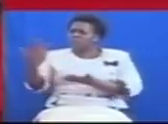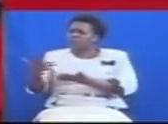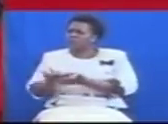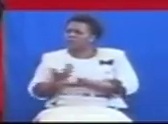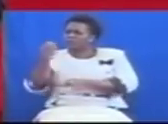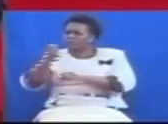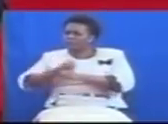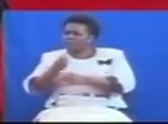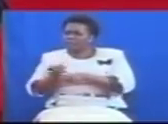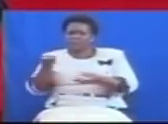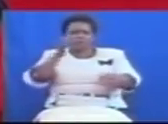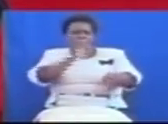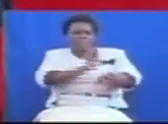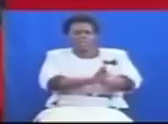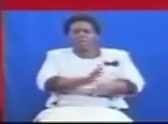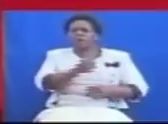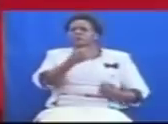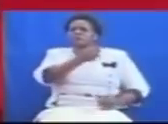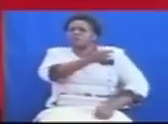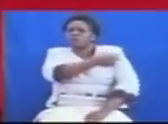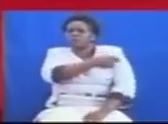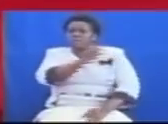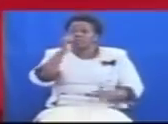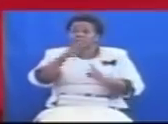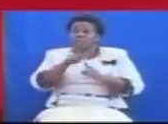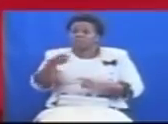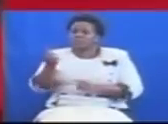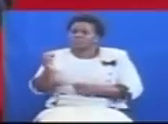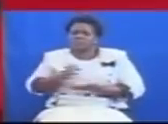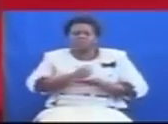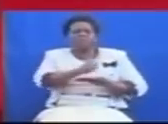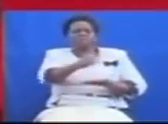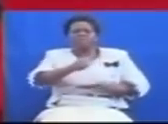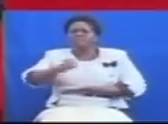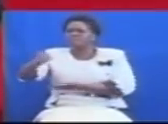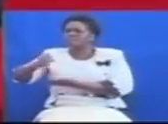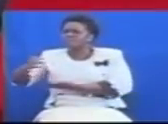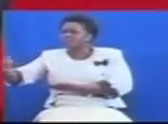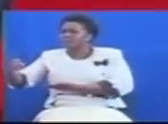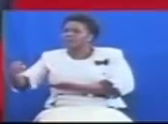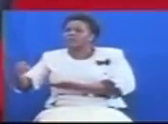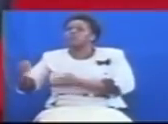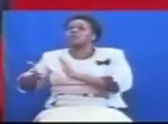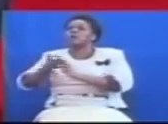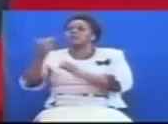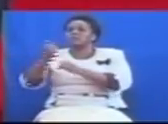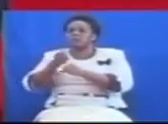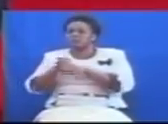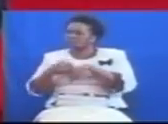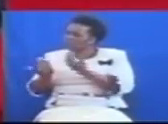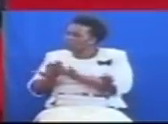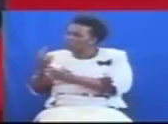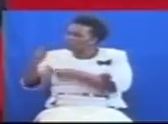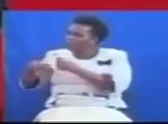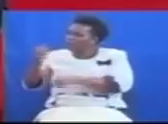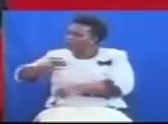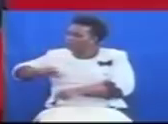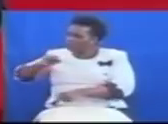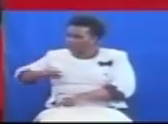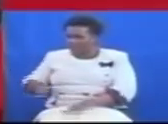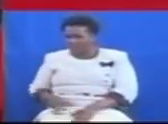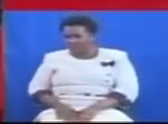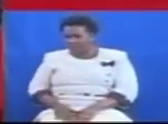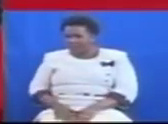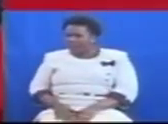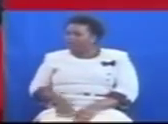katika maeneo haya ili waweze kutoa huduma. Kwa hiyo naomba Mheshimiwa Mbunge aendelee kuvumilia, tukipata kibali hicho na kadri fedha